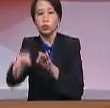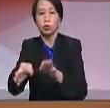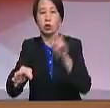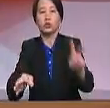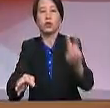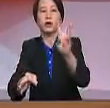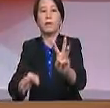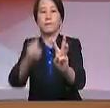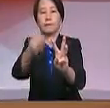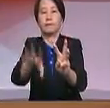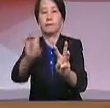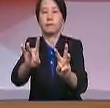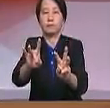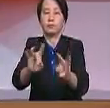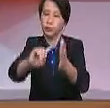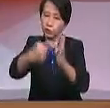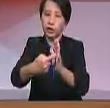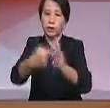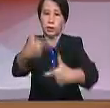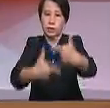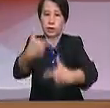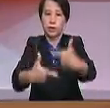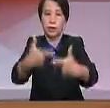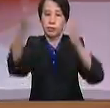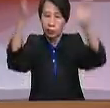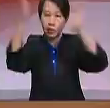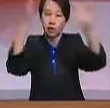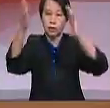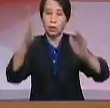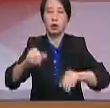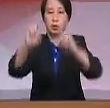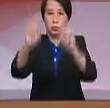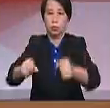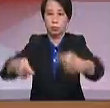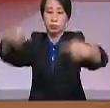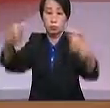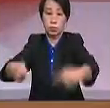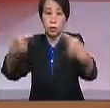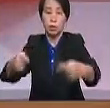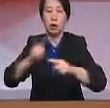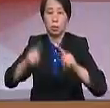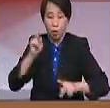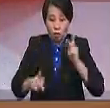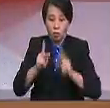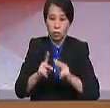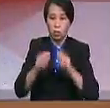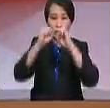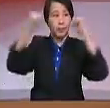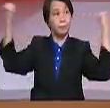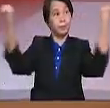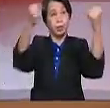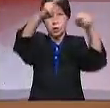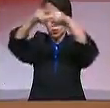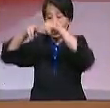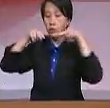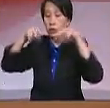akan dimulakan. Cuma kita membenarkan pertandingan tanpa penonton. Itu saja.